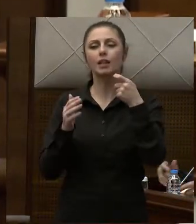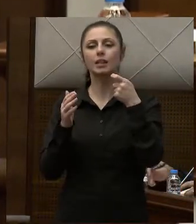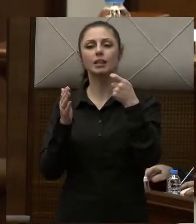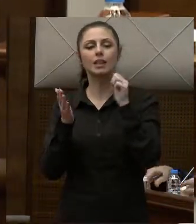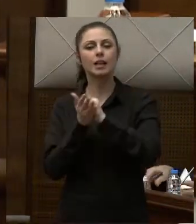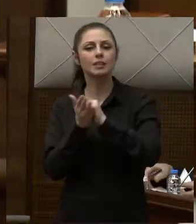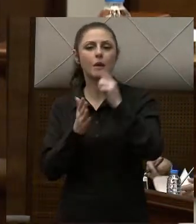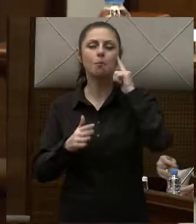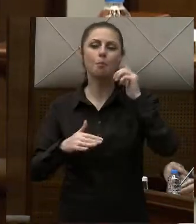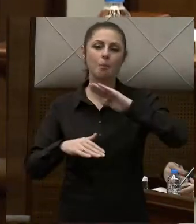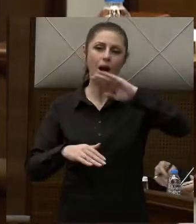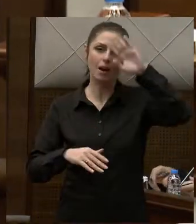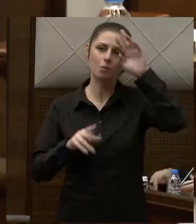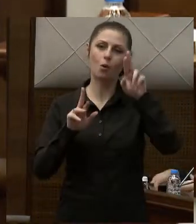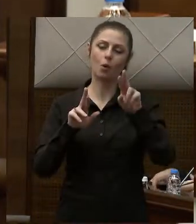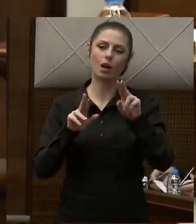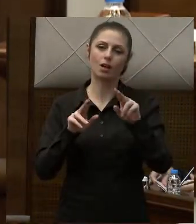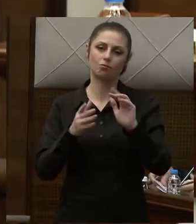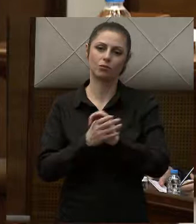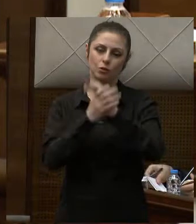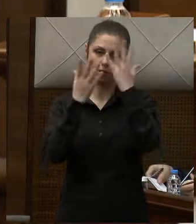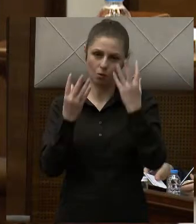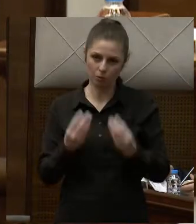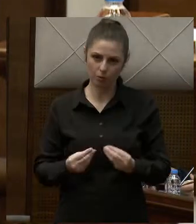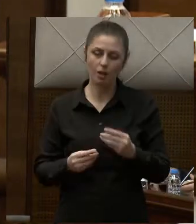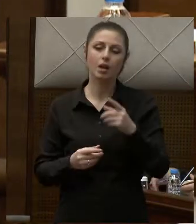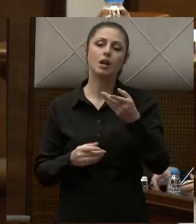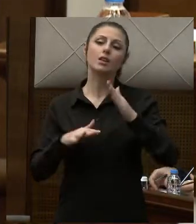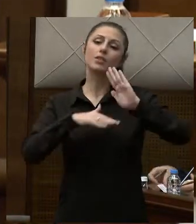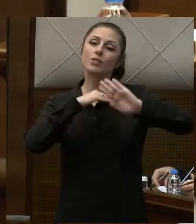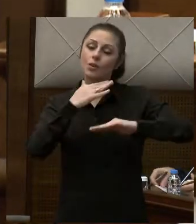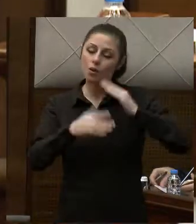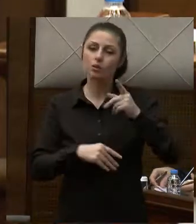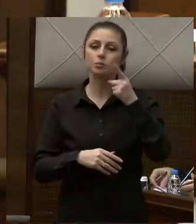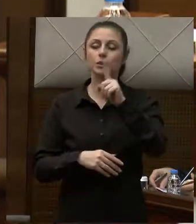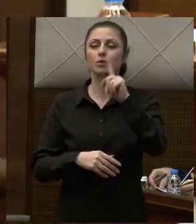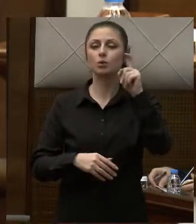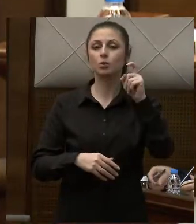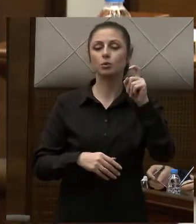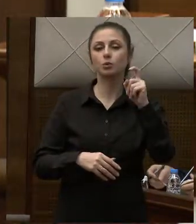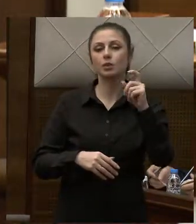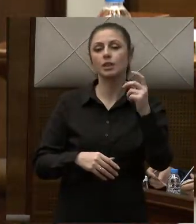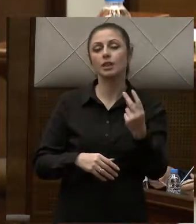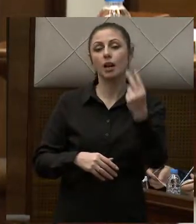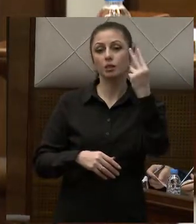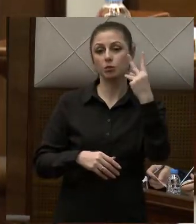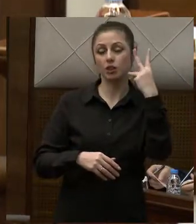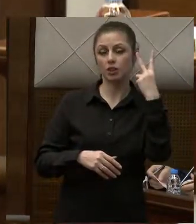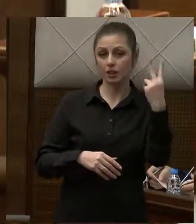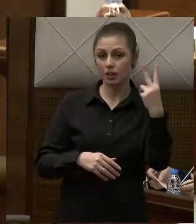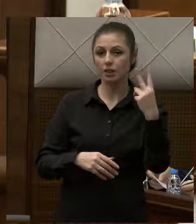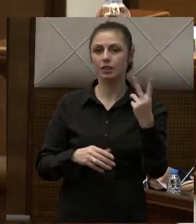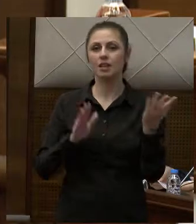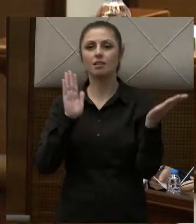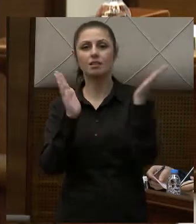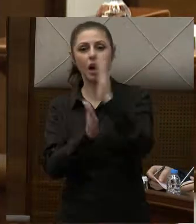Nitekim 12 Mart 1971 darbesinden sonra tekrar bayram kısmı çıkarıldı ve Çalışan Gazeteciler Günü